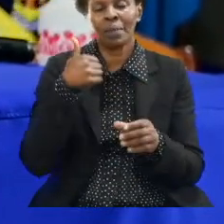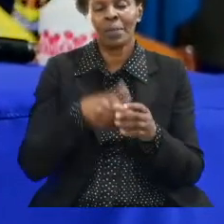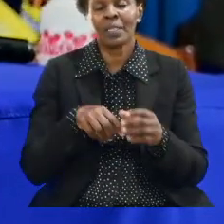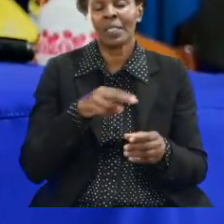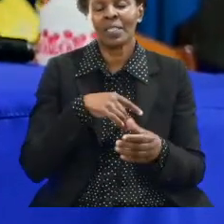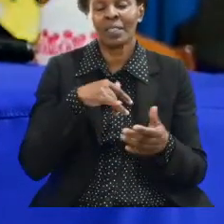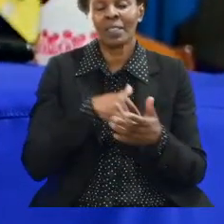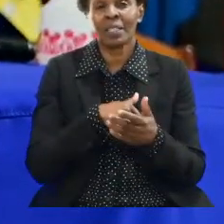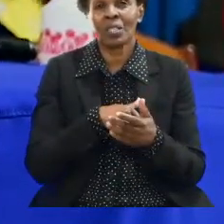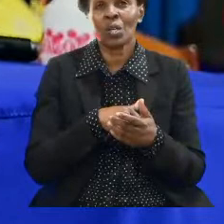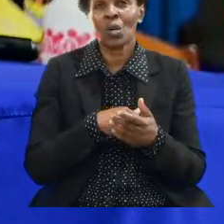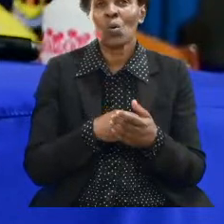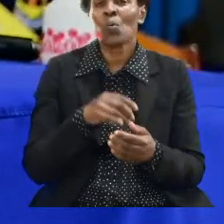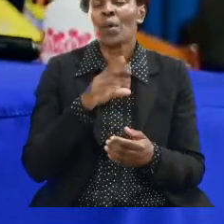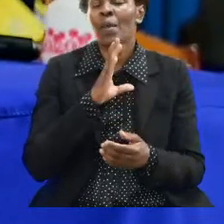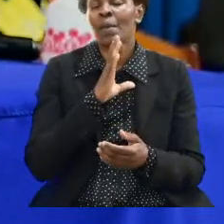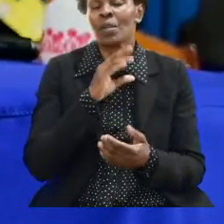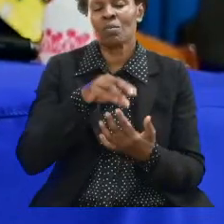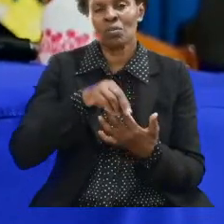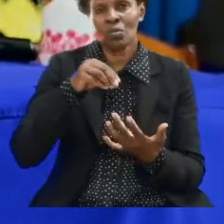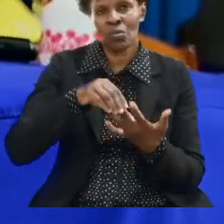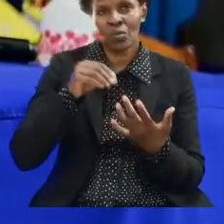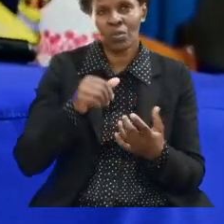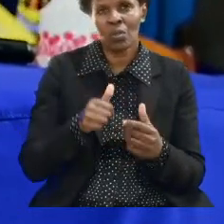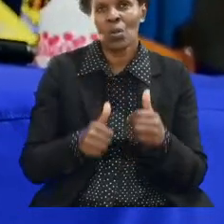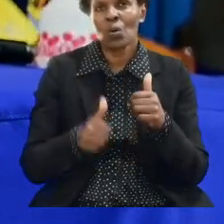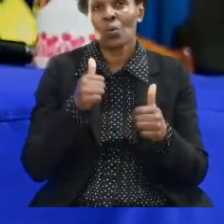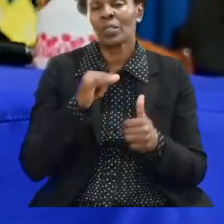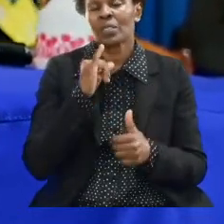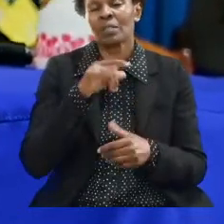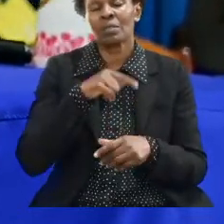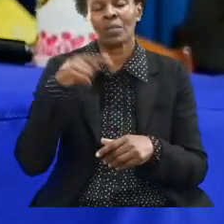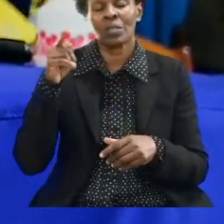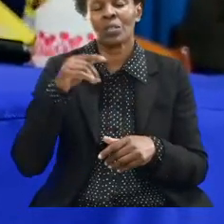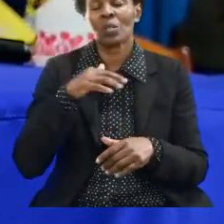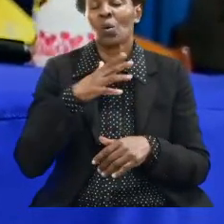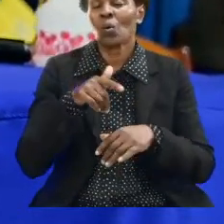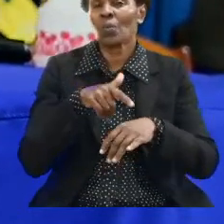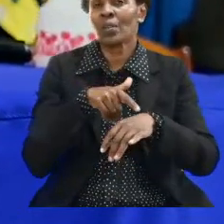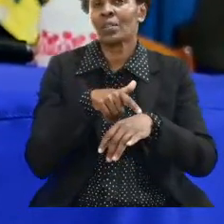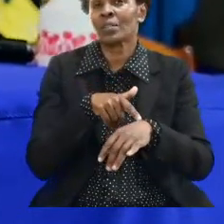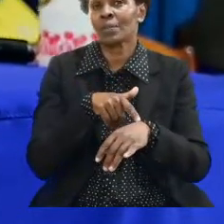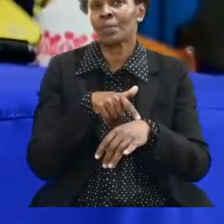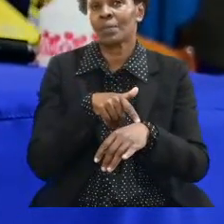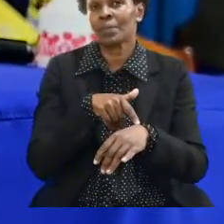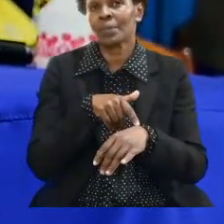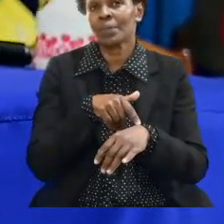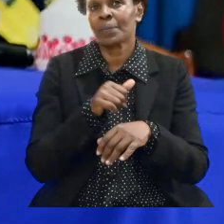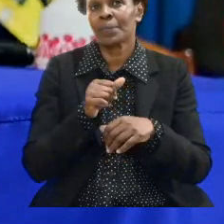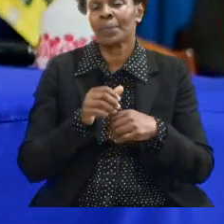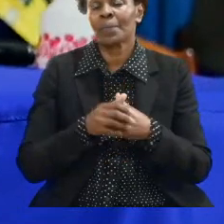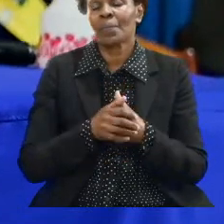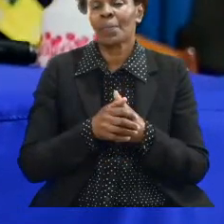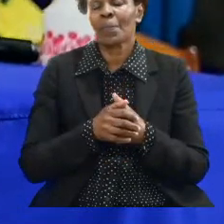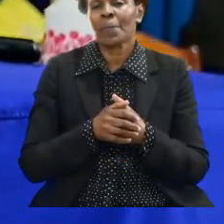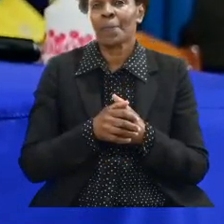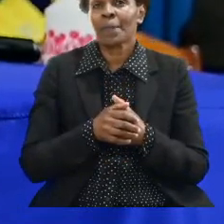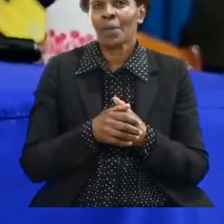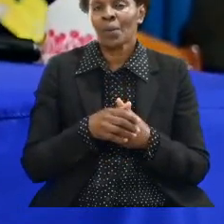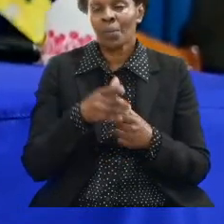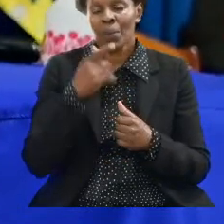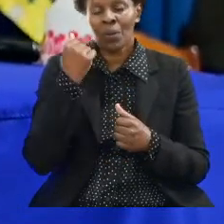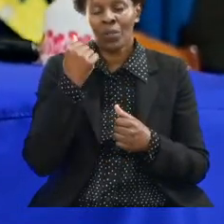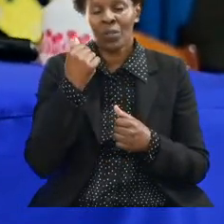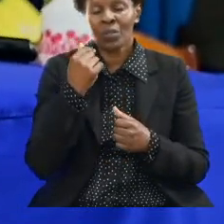twagireirwo ni gucagura gwika wega mahinda mari mothe na tondu ni